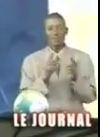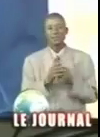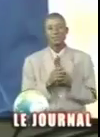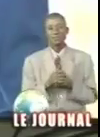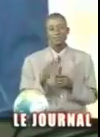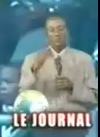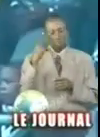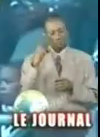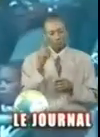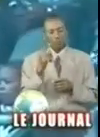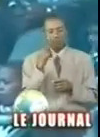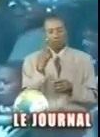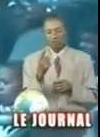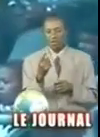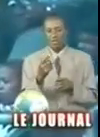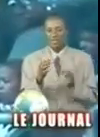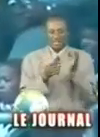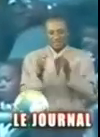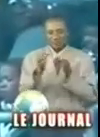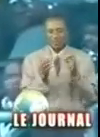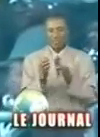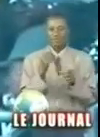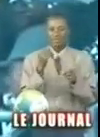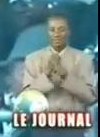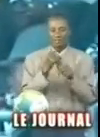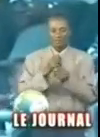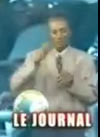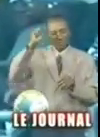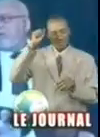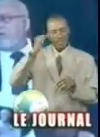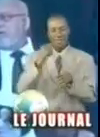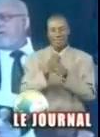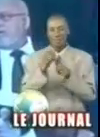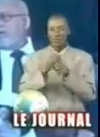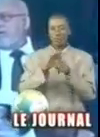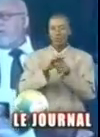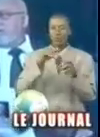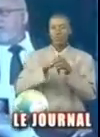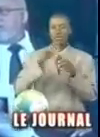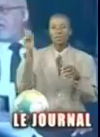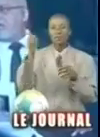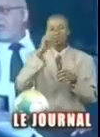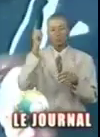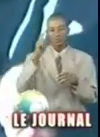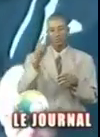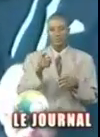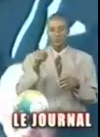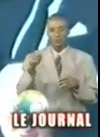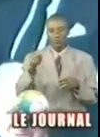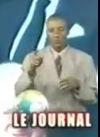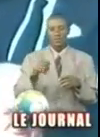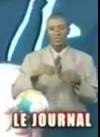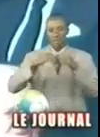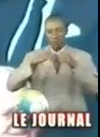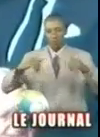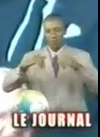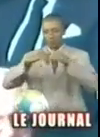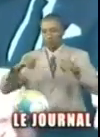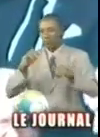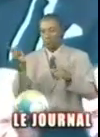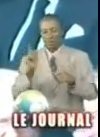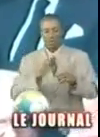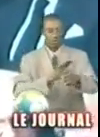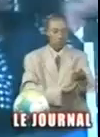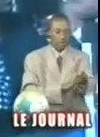de combattant de Nelson Mandela, figure emblématique de la lutte contre l'apartheid dans son pays et icône